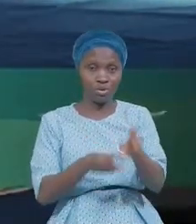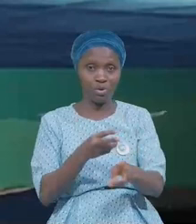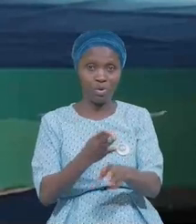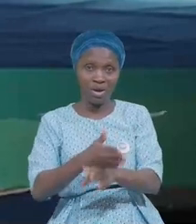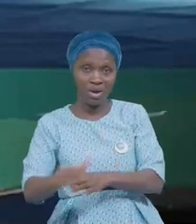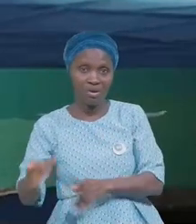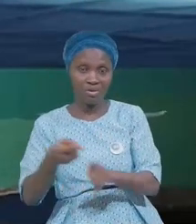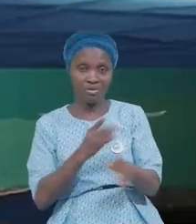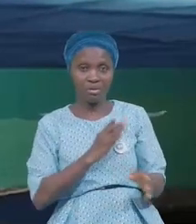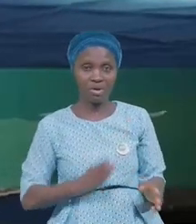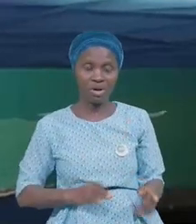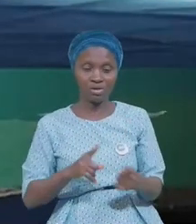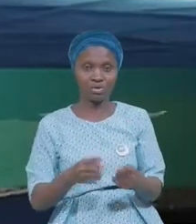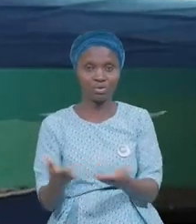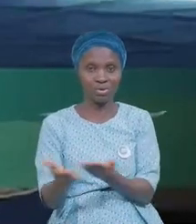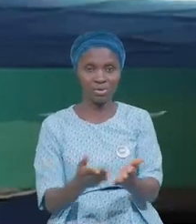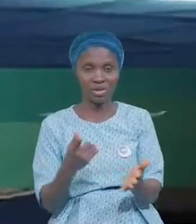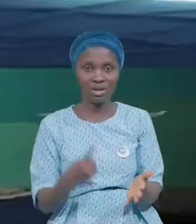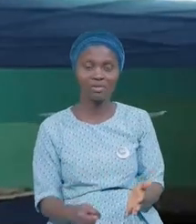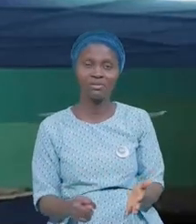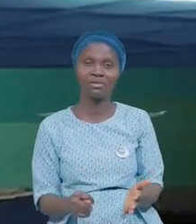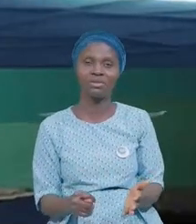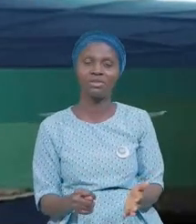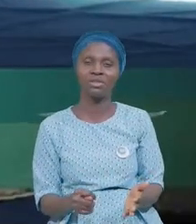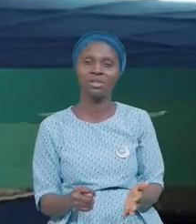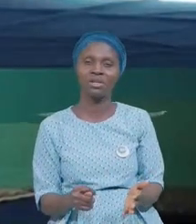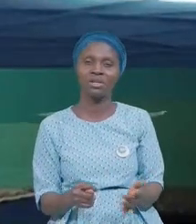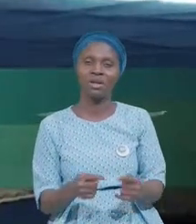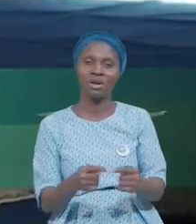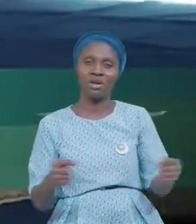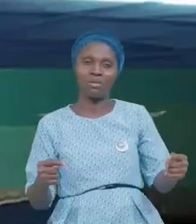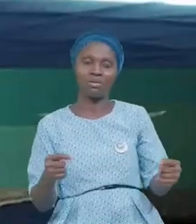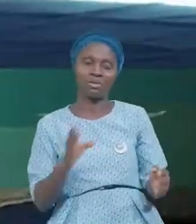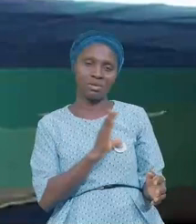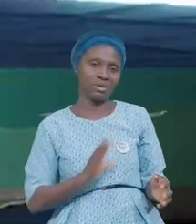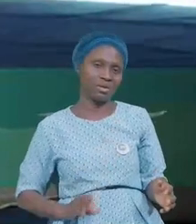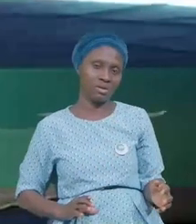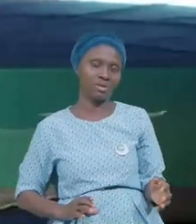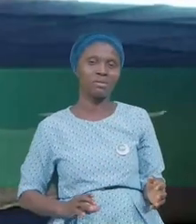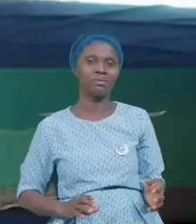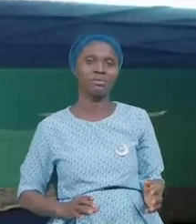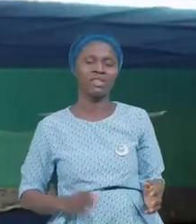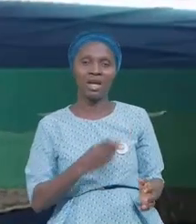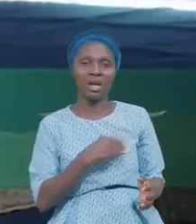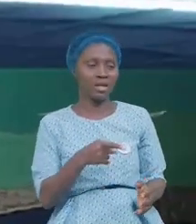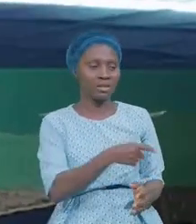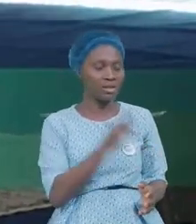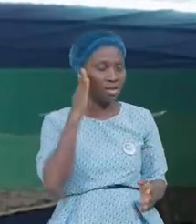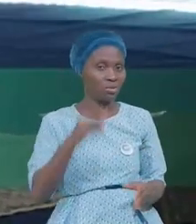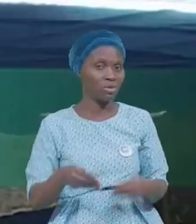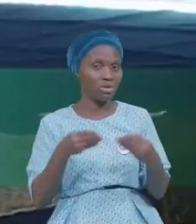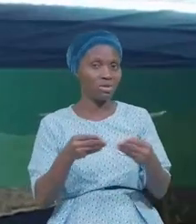l'antéchrist. Et ils ont un même dessein. Et ils donnent leur puissance, ils donnent